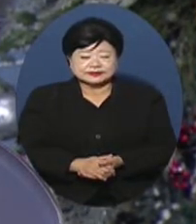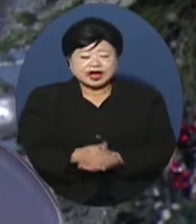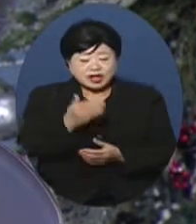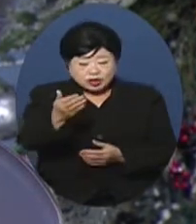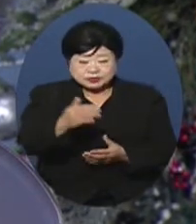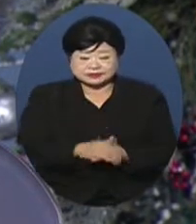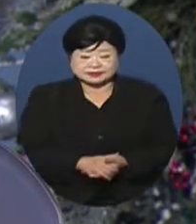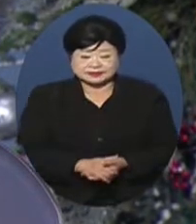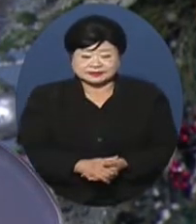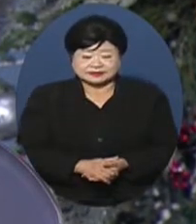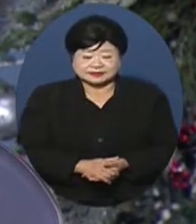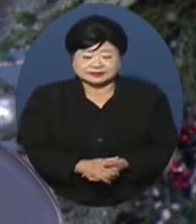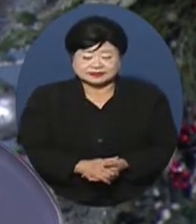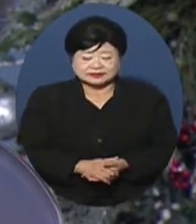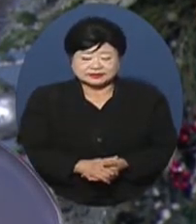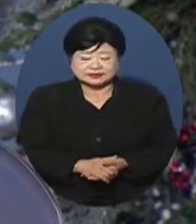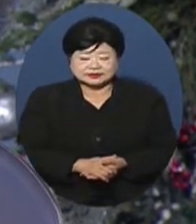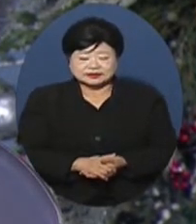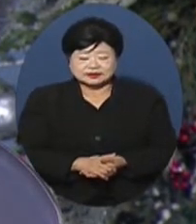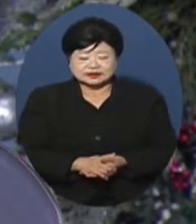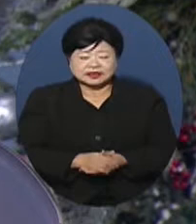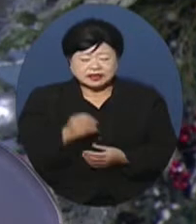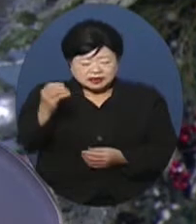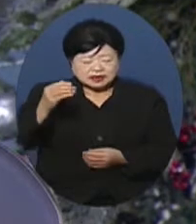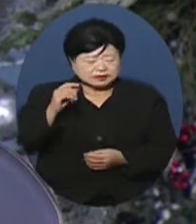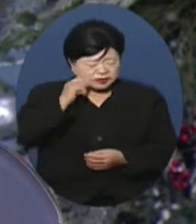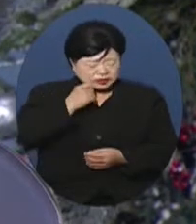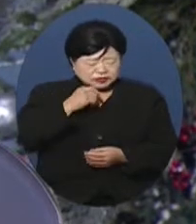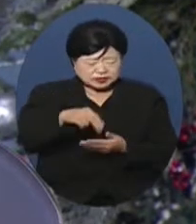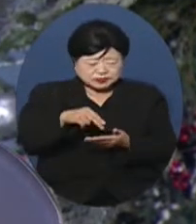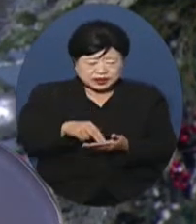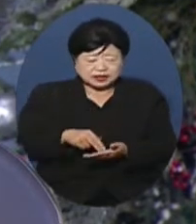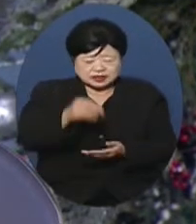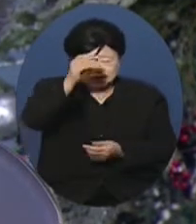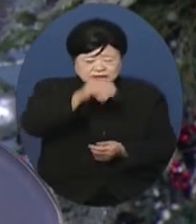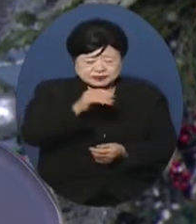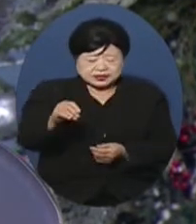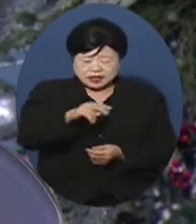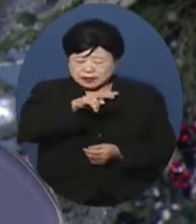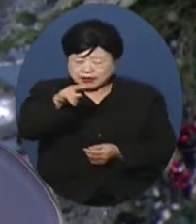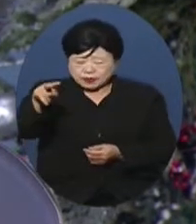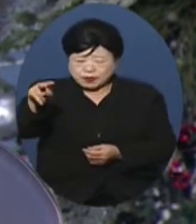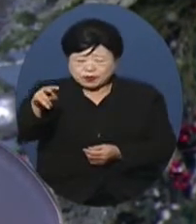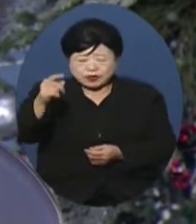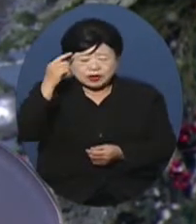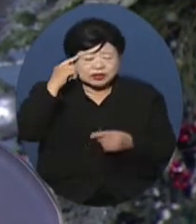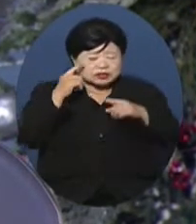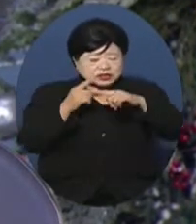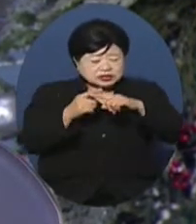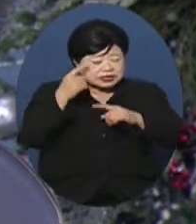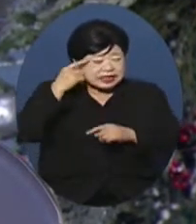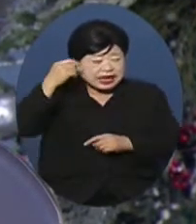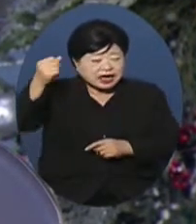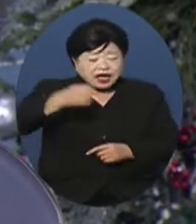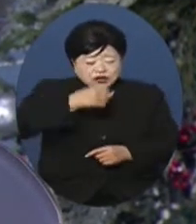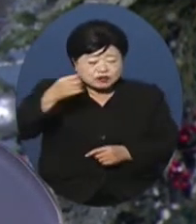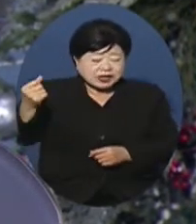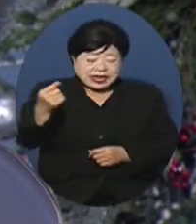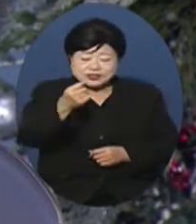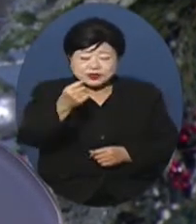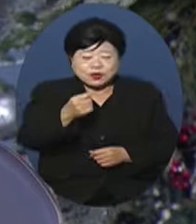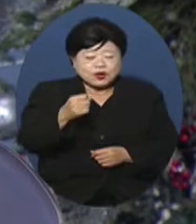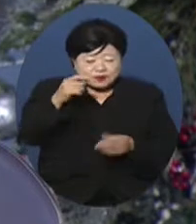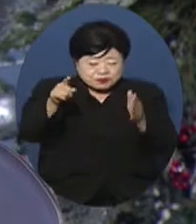여러분 잃어버리고 힘든 상황에서도 십자가 랄까 로 긍정적인 생각과 꿈을 가지고